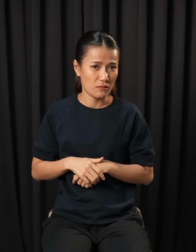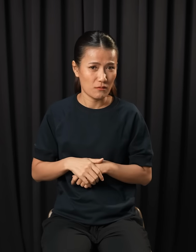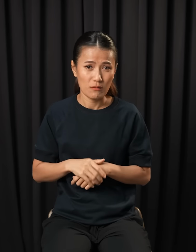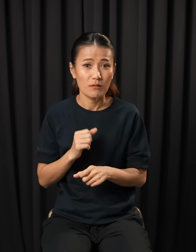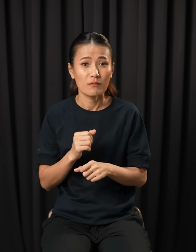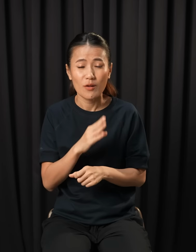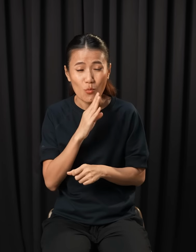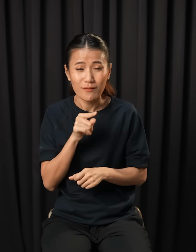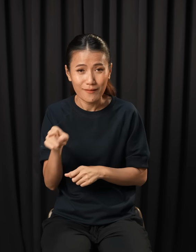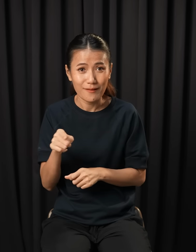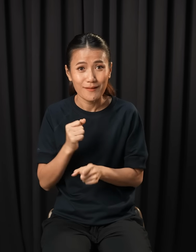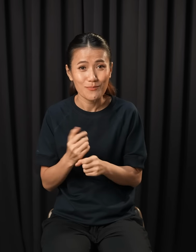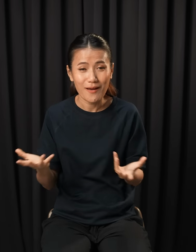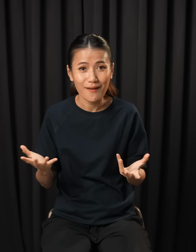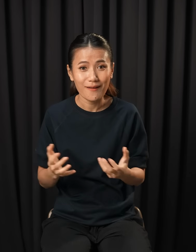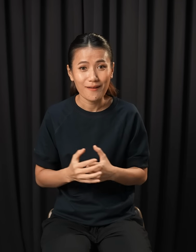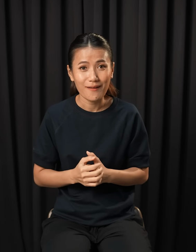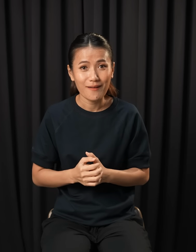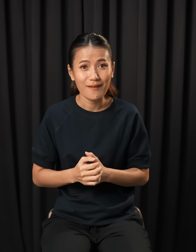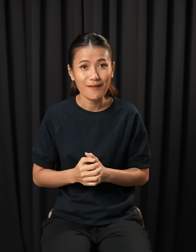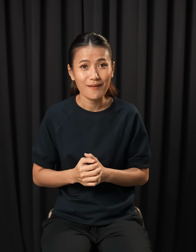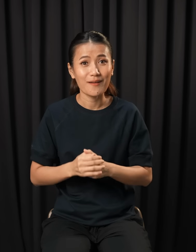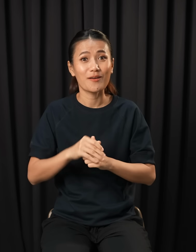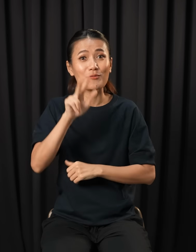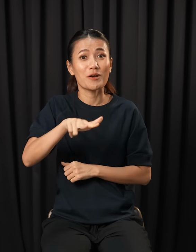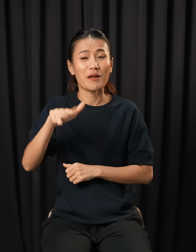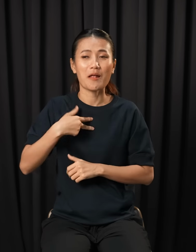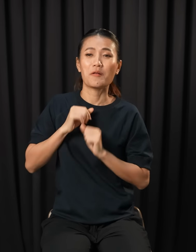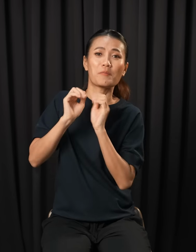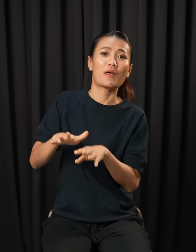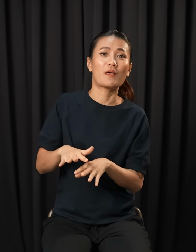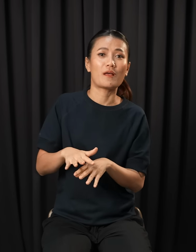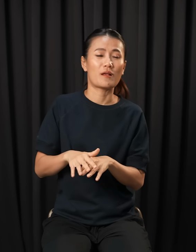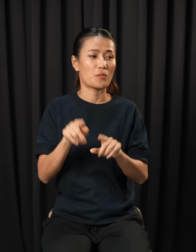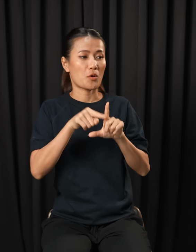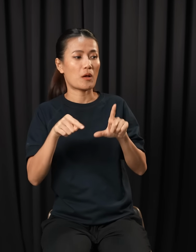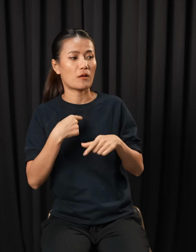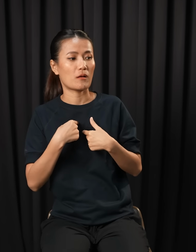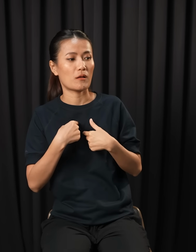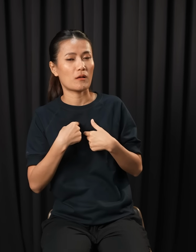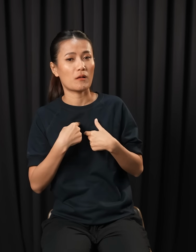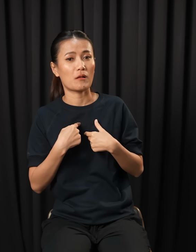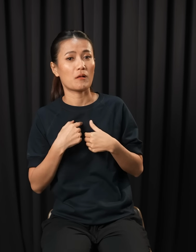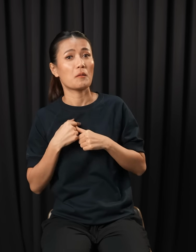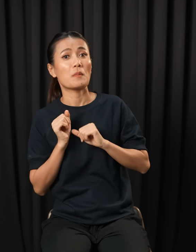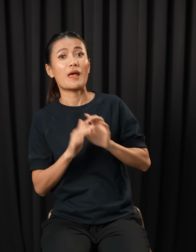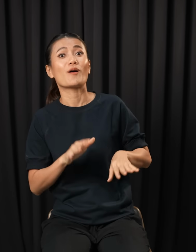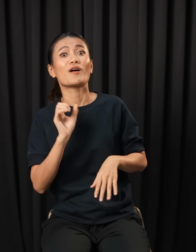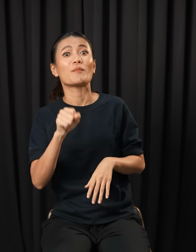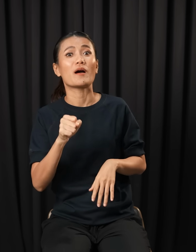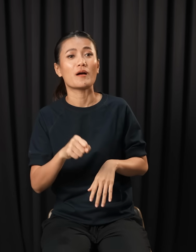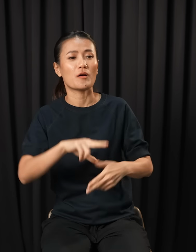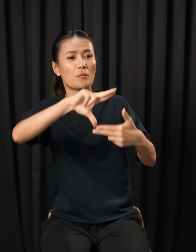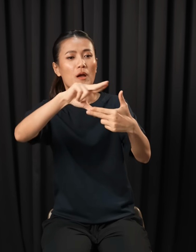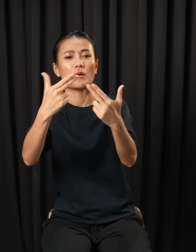ไม่เอาว่าคุยกับพิธาคุยกับก้าวไกลคุยไม่รู้เรื่องไม่เอา ต่อเดี๋ยวอาจารย์ต่อ ถ้าไม่เอาอย่างนี้เนี่ยถ้าไม่เอาอย่างน ี ้